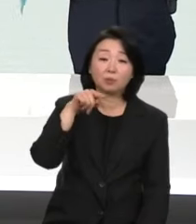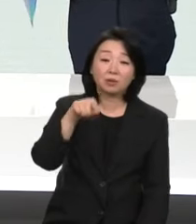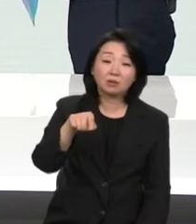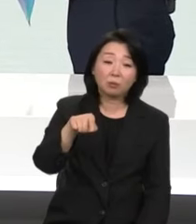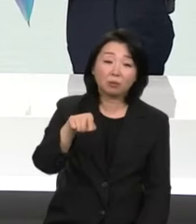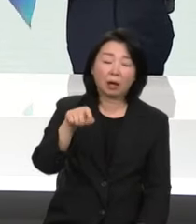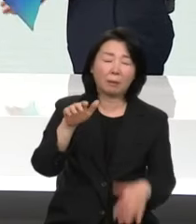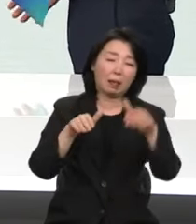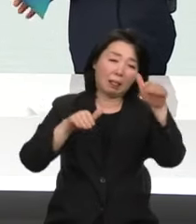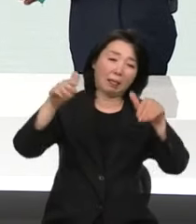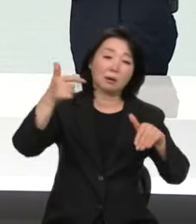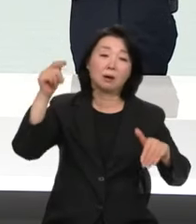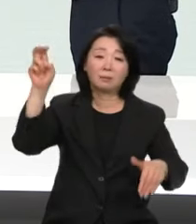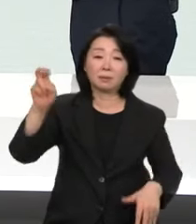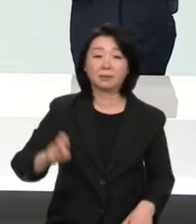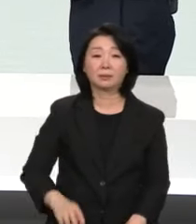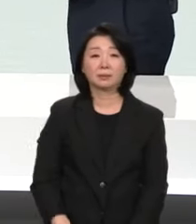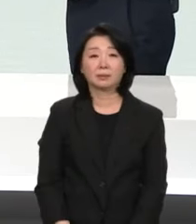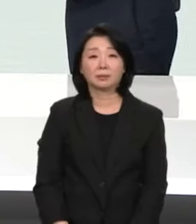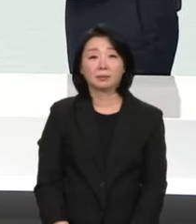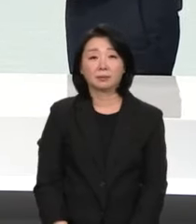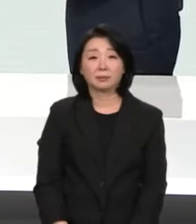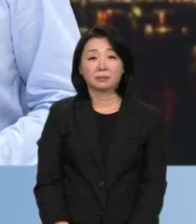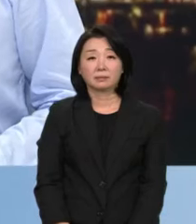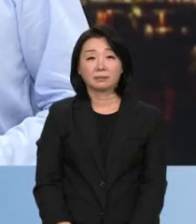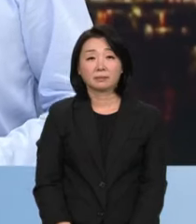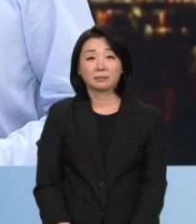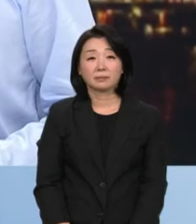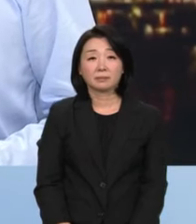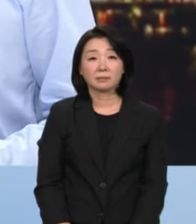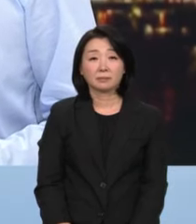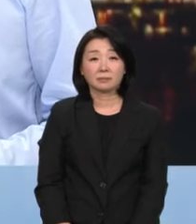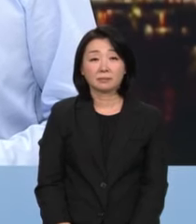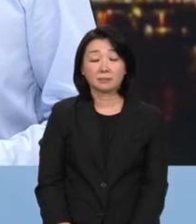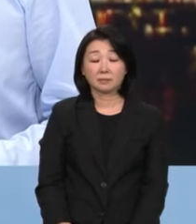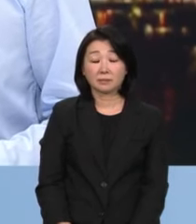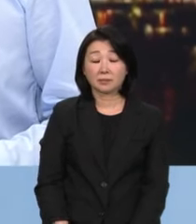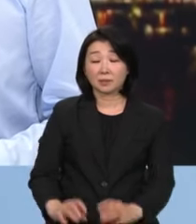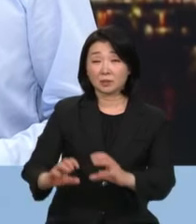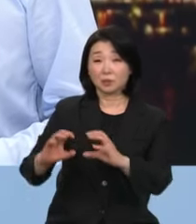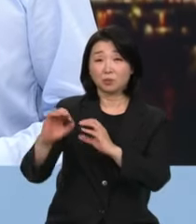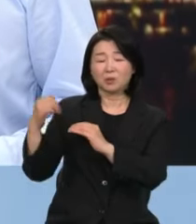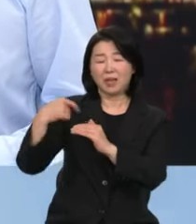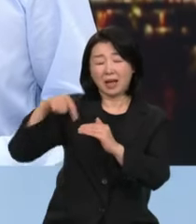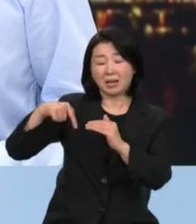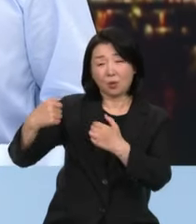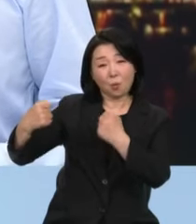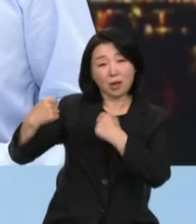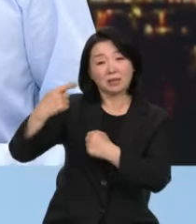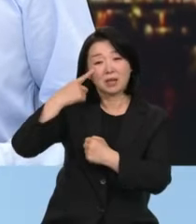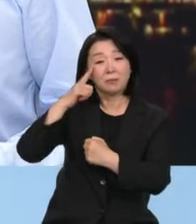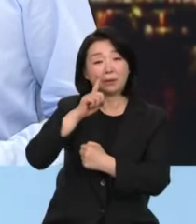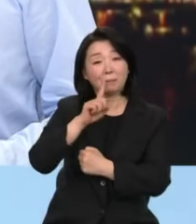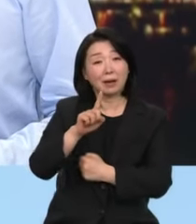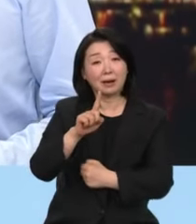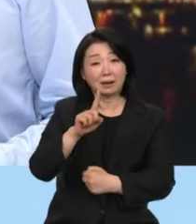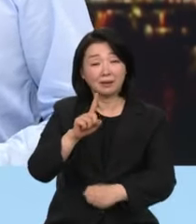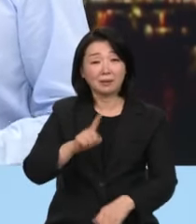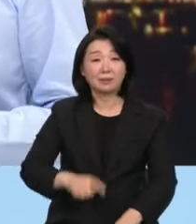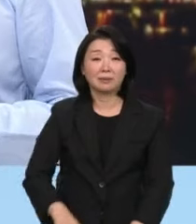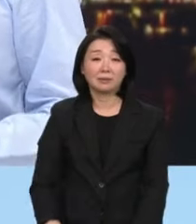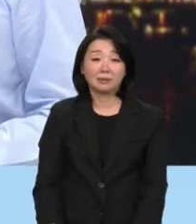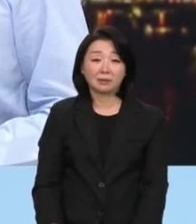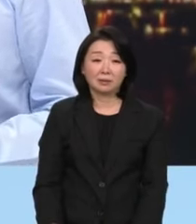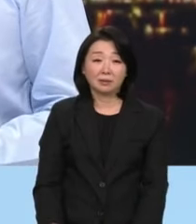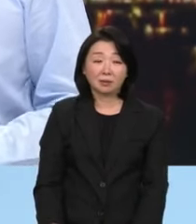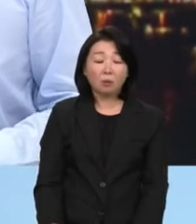더 커질 거다라는 분석들이 나오고 있습니다. 네, 뭐 집권 여당 안에서 뭐 이렇게 파이팅하자 뭐 이런 얘기도 나올 수도 있는 거잖아요, 사실. 뭐